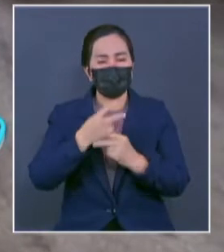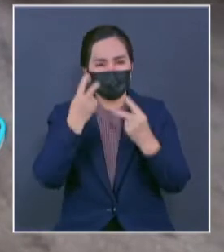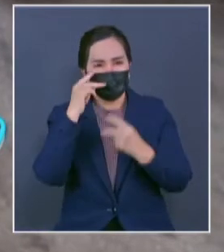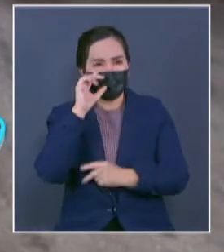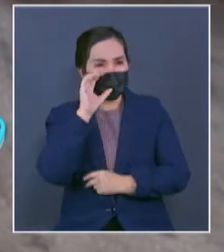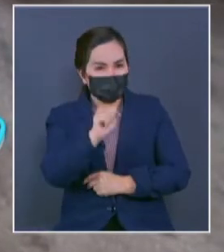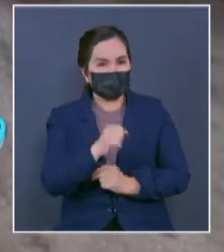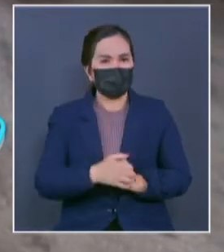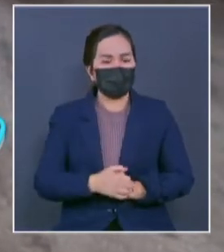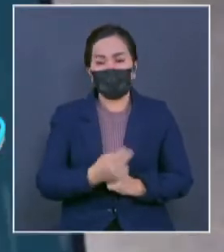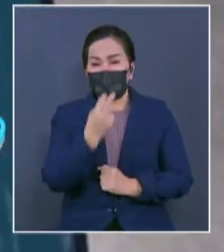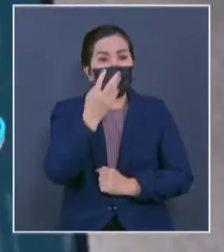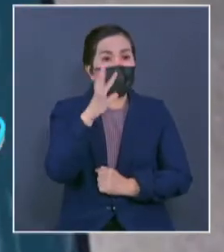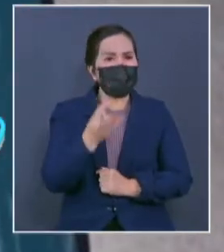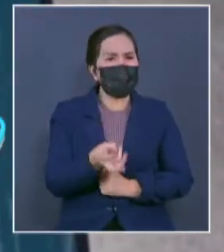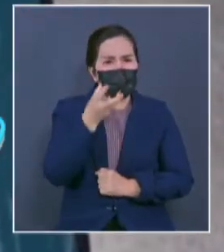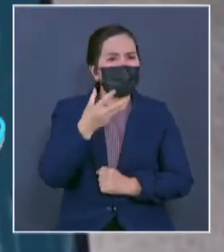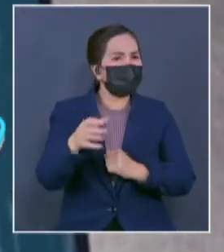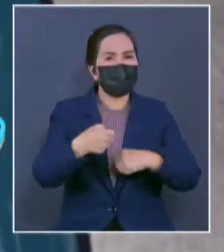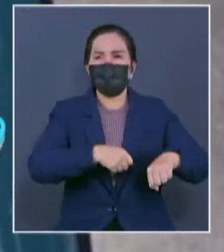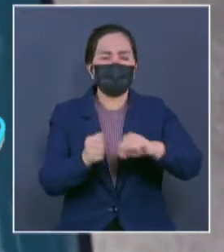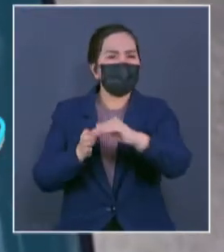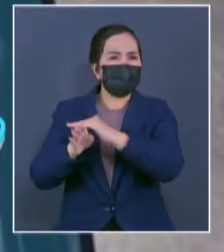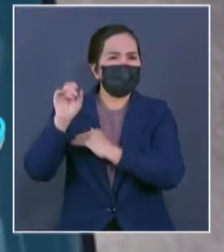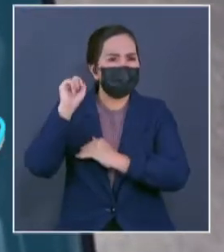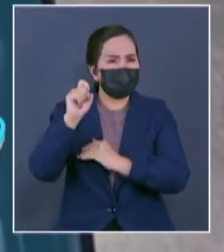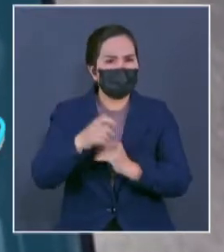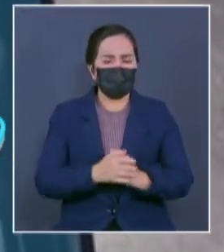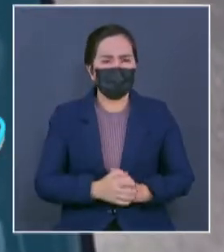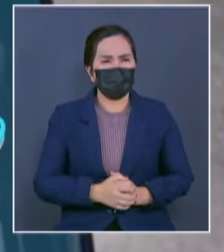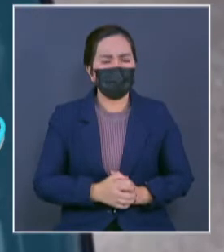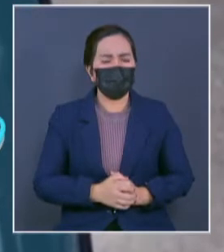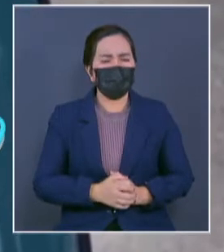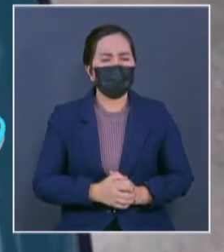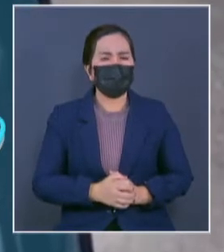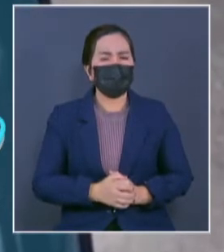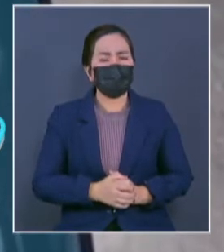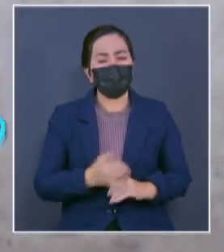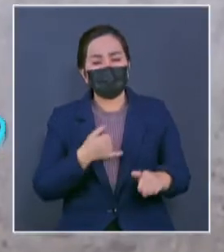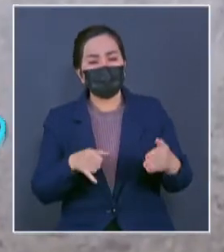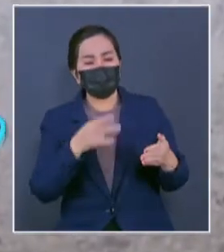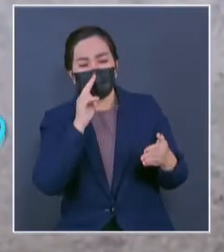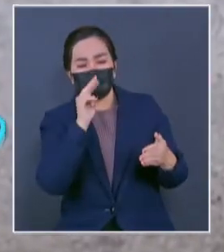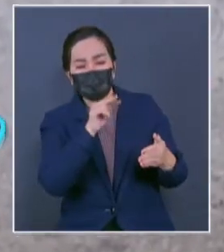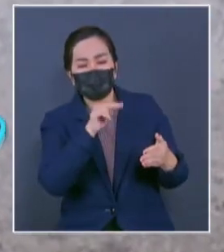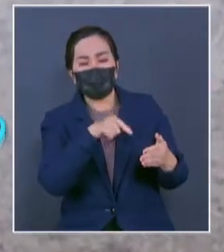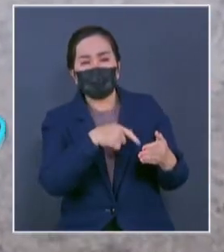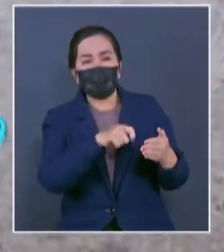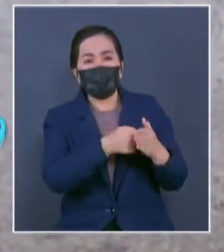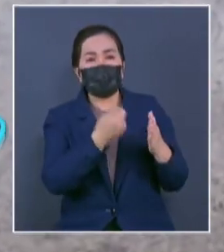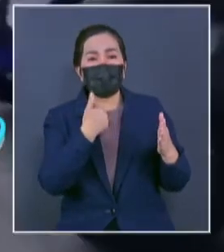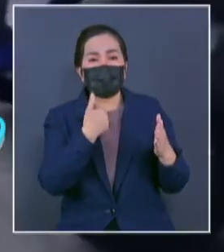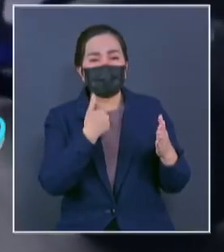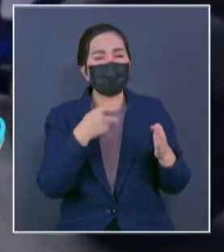เวลาที่เราเผลอแป๊บเดียวอ่ะแล้วก็ขโมยไปเลยนะคะคุณผู้ชม มากครับคือถ้าเขาจะขโมยก็เดินผ่านรถมอเตอร์ไซค์เหลือไปเอ้าทำไมมีกุญแจ